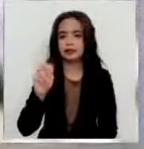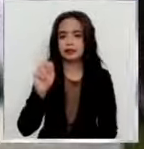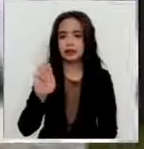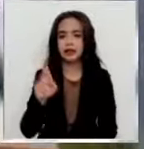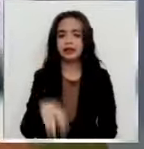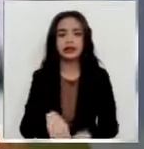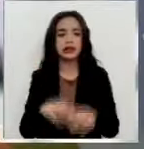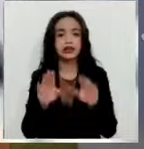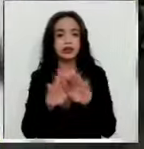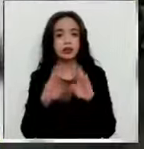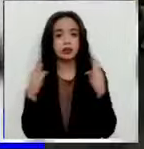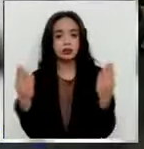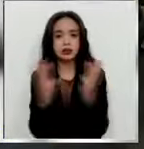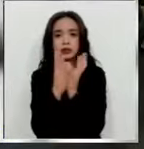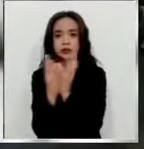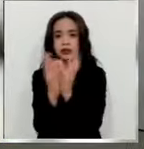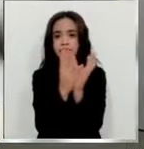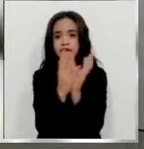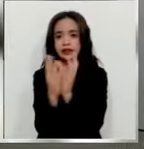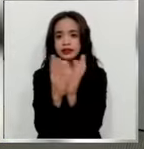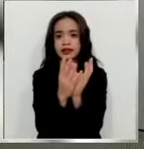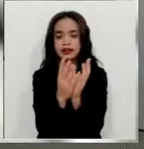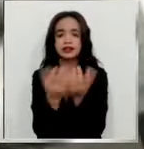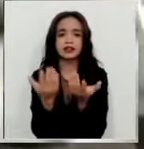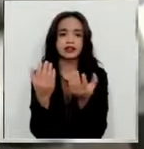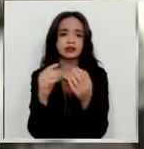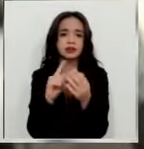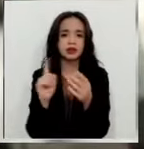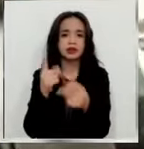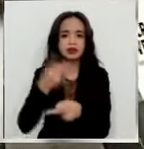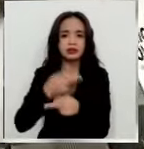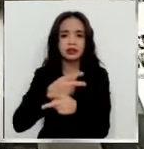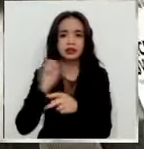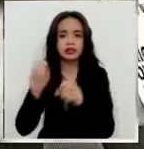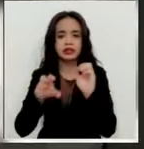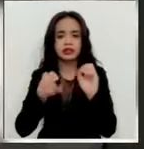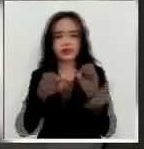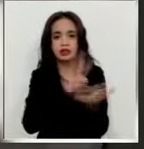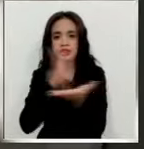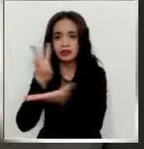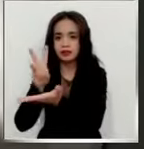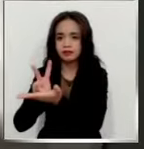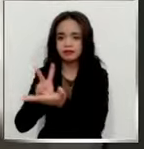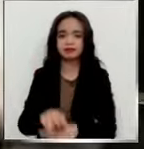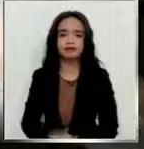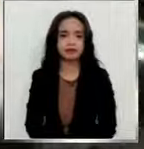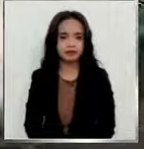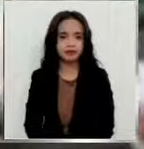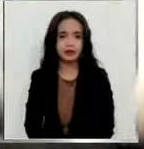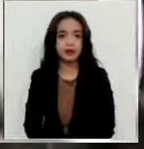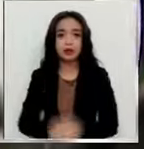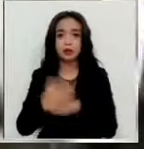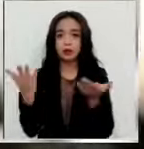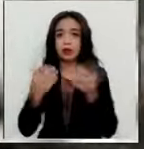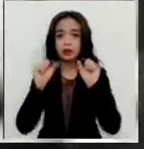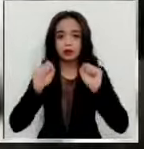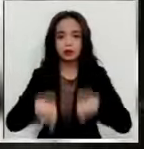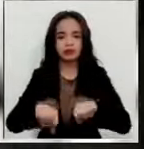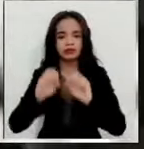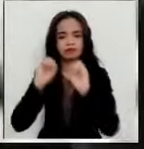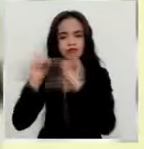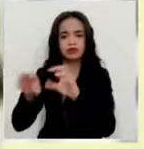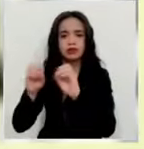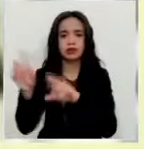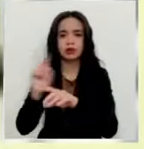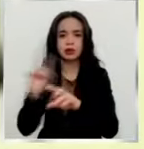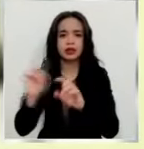ng Community-Based Treatment, Storage at Disposal Facility o TSD kung saan pwedeng ibagsak ang hazardous